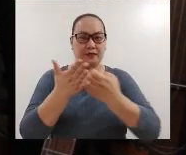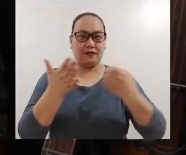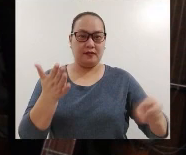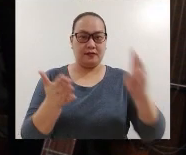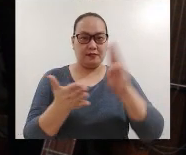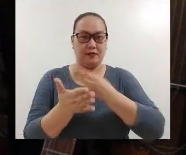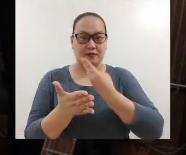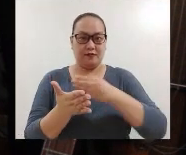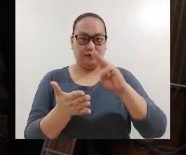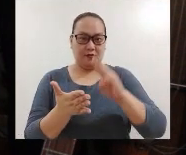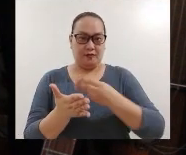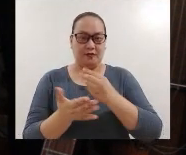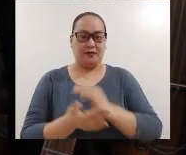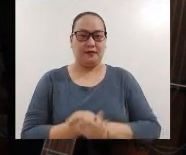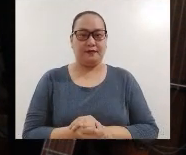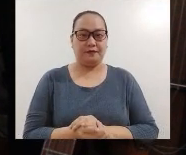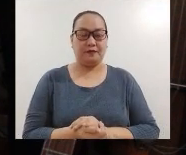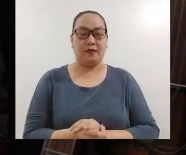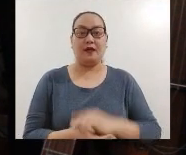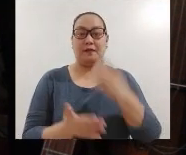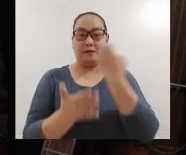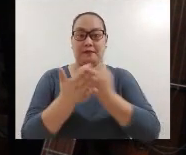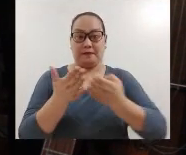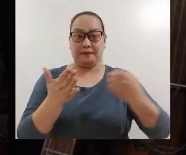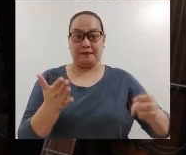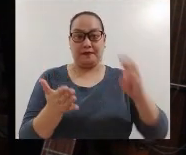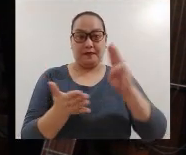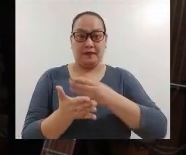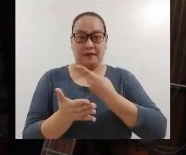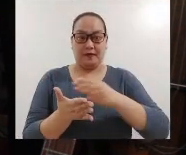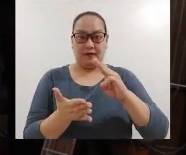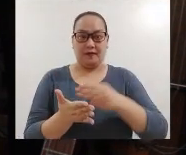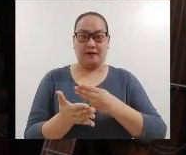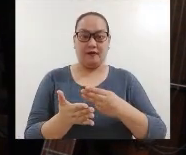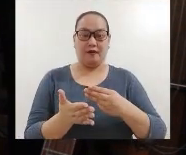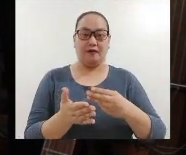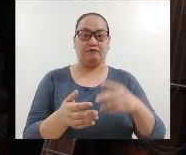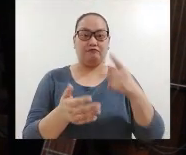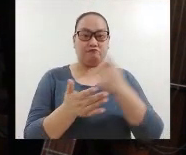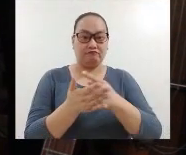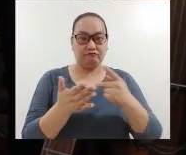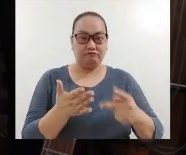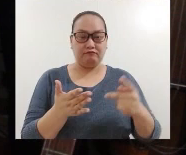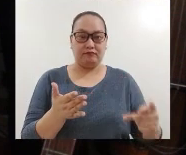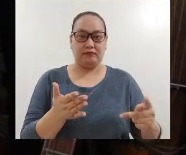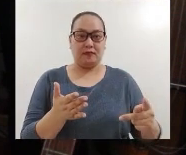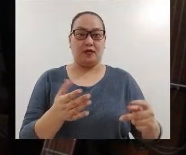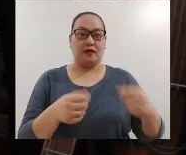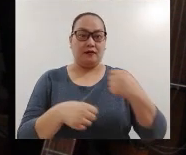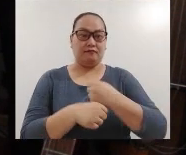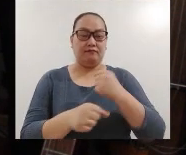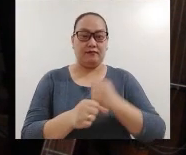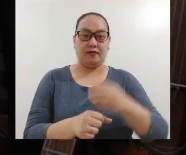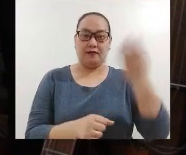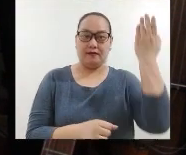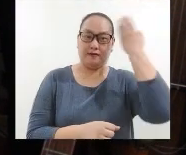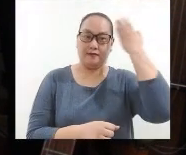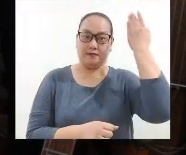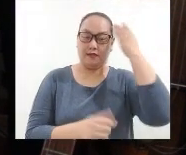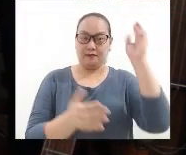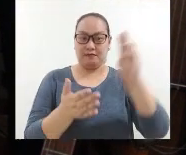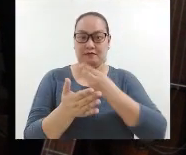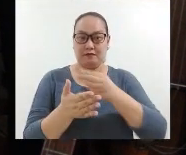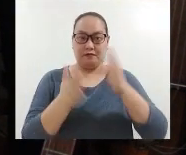musika? Ang mga elemento ng musika ay ang mga sangkap na unti-unting naimbento ng mga musikero. Hindi